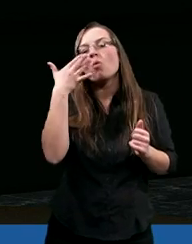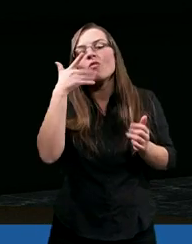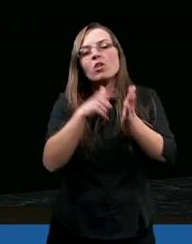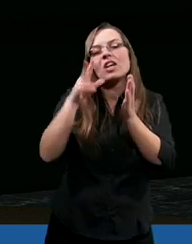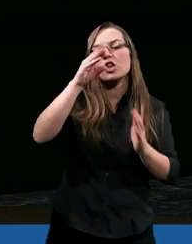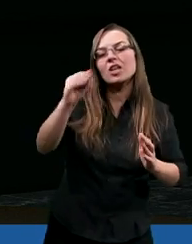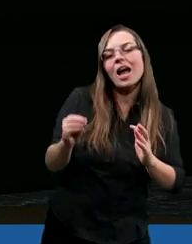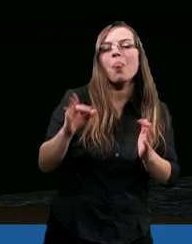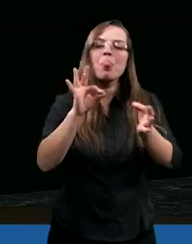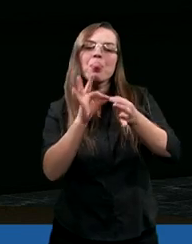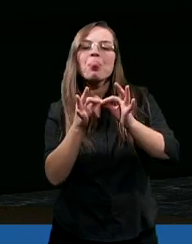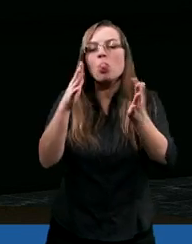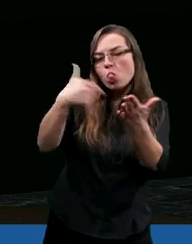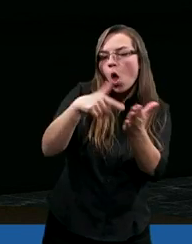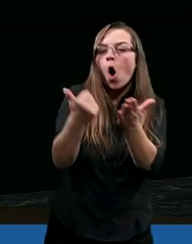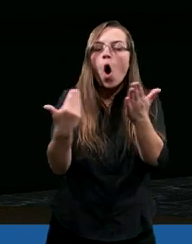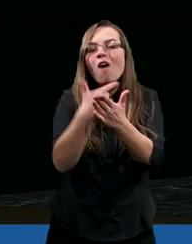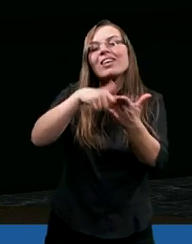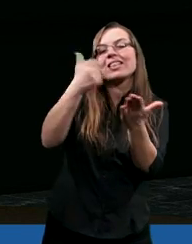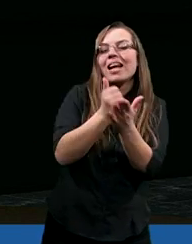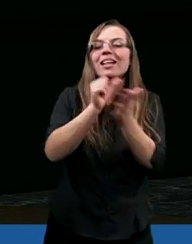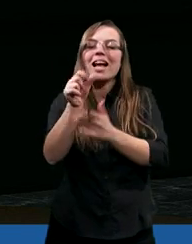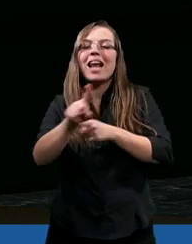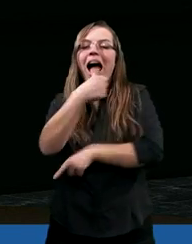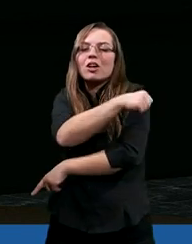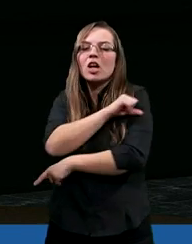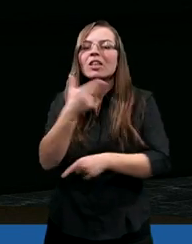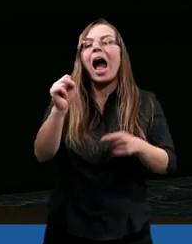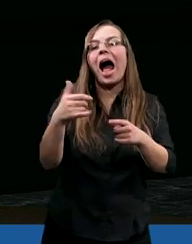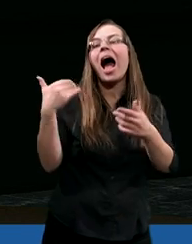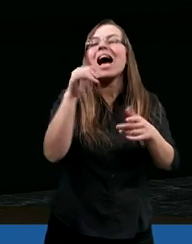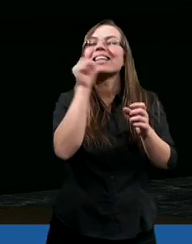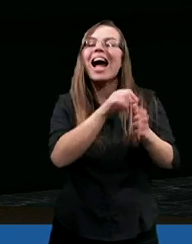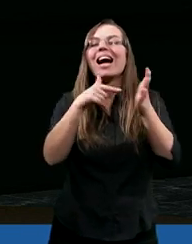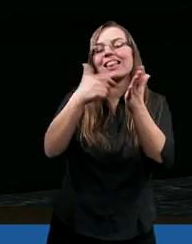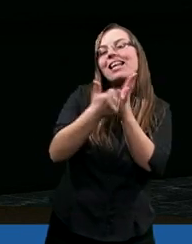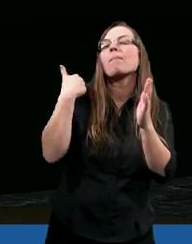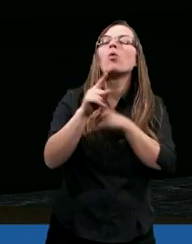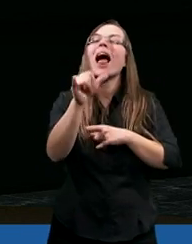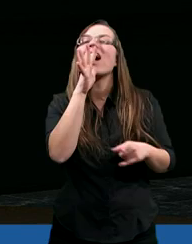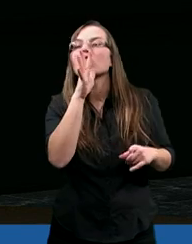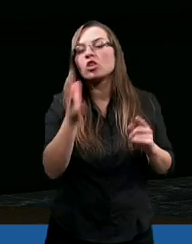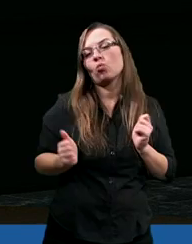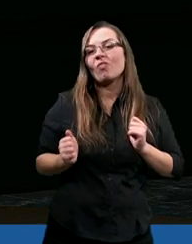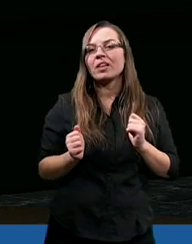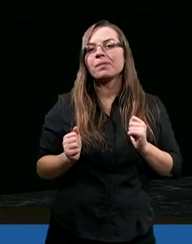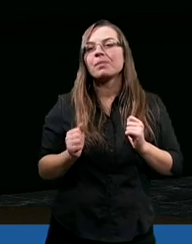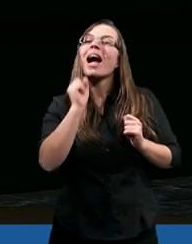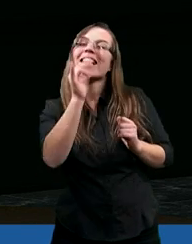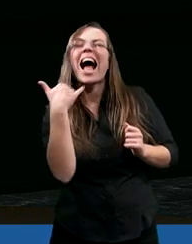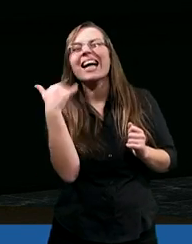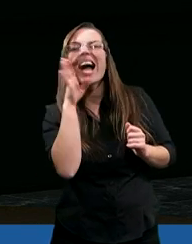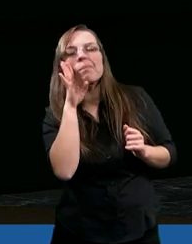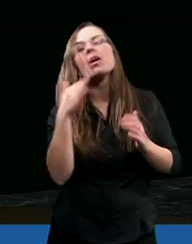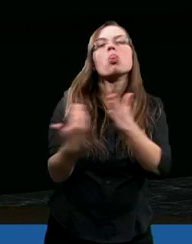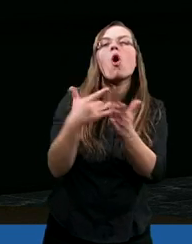Nowy Testament jest dla chrześcijan, Stary Testament był dla Żydów. Tak jakby